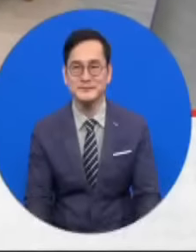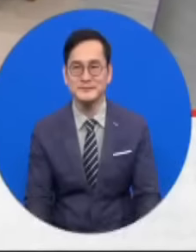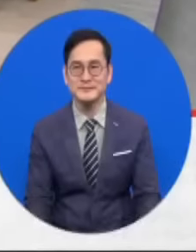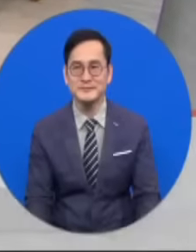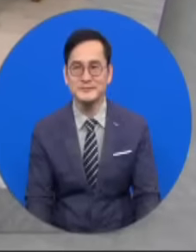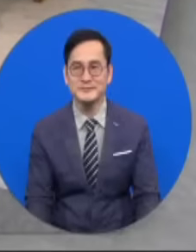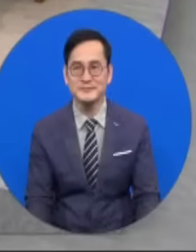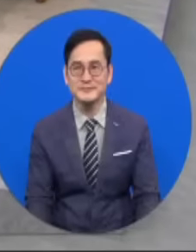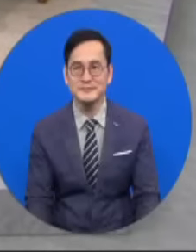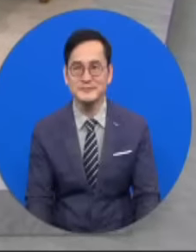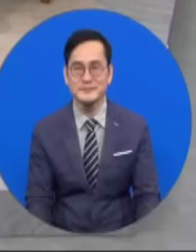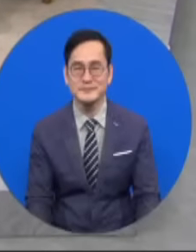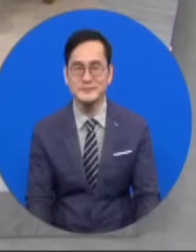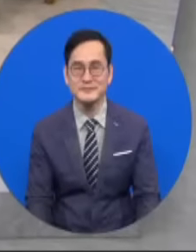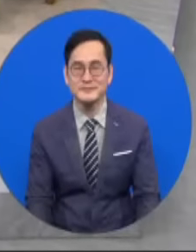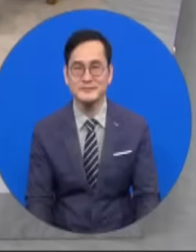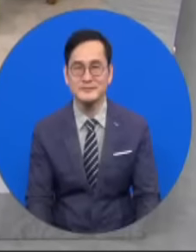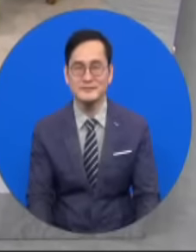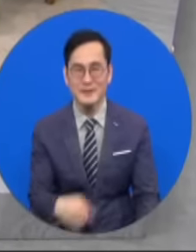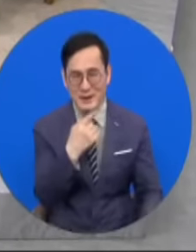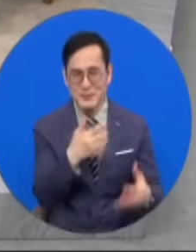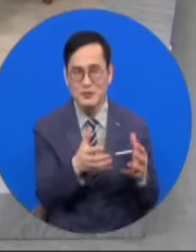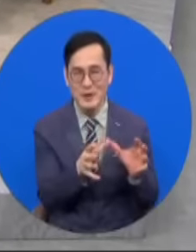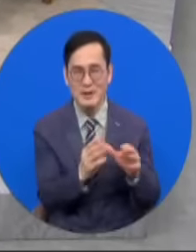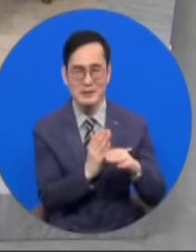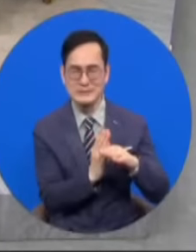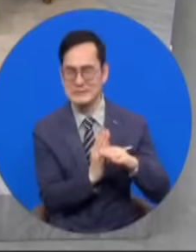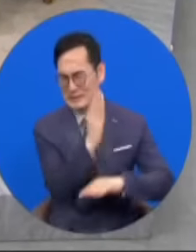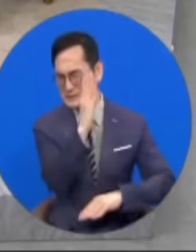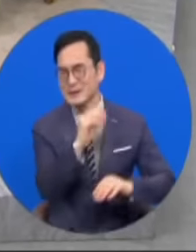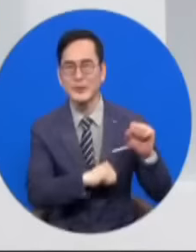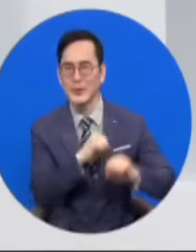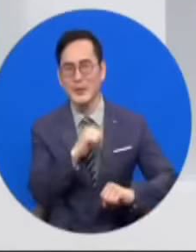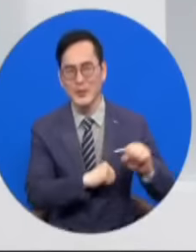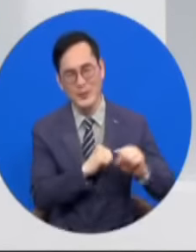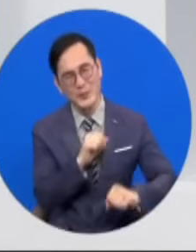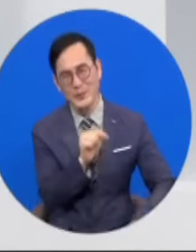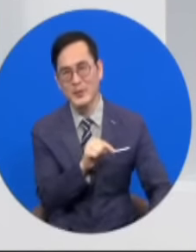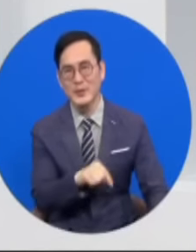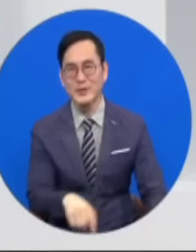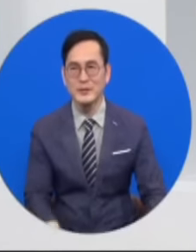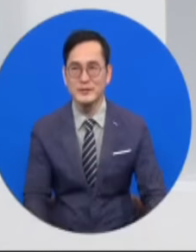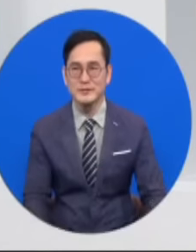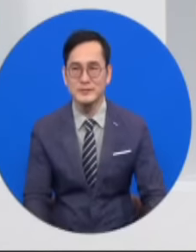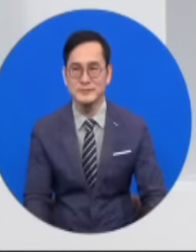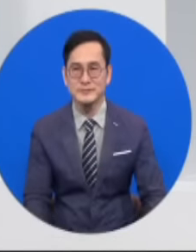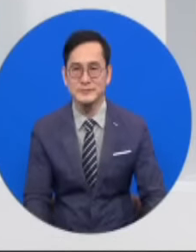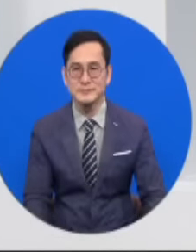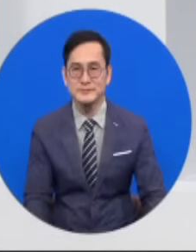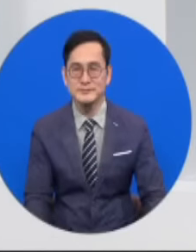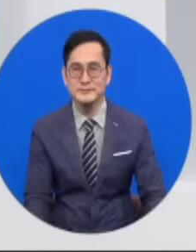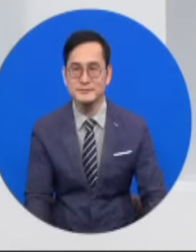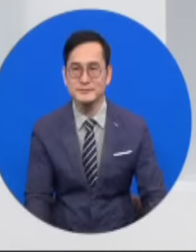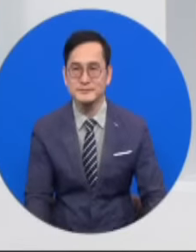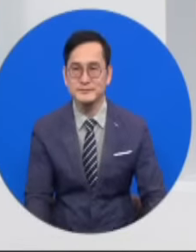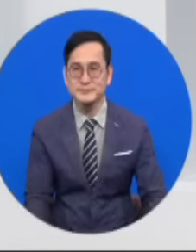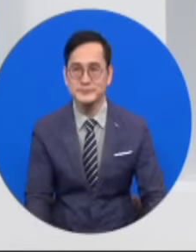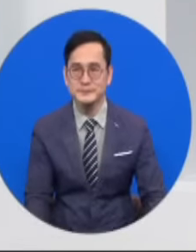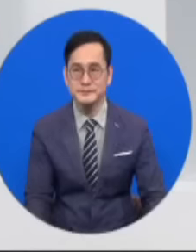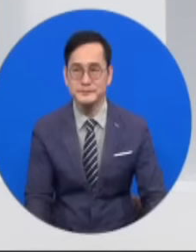민주당이 과유불급이다 하는 생각이 많이 듭니다 방금 김광산 변호사님 말씀하셨지만